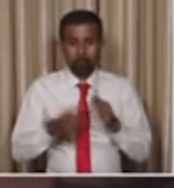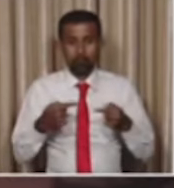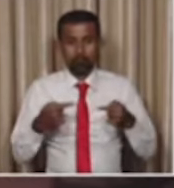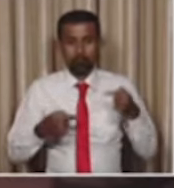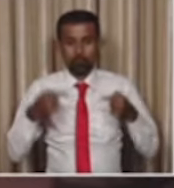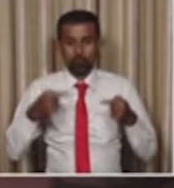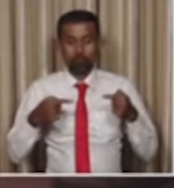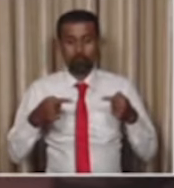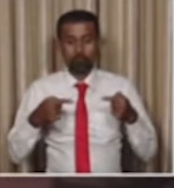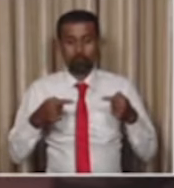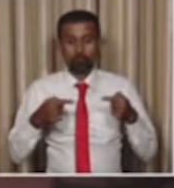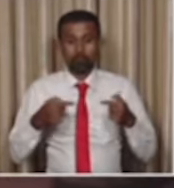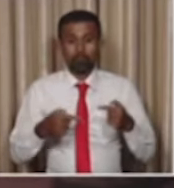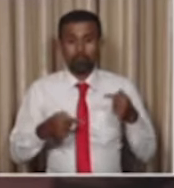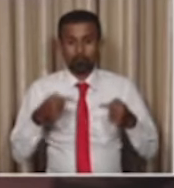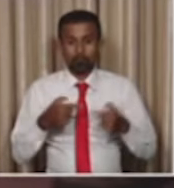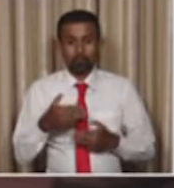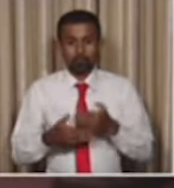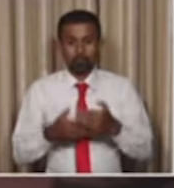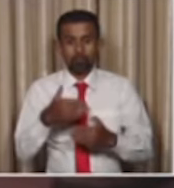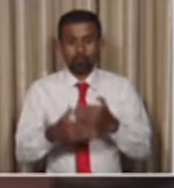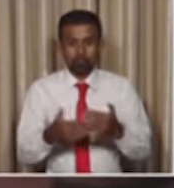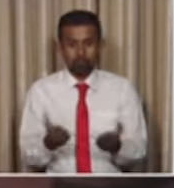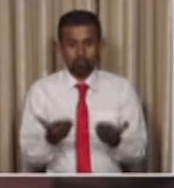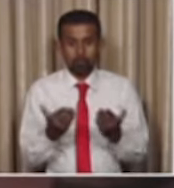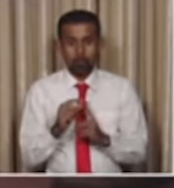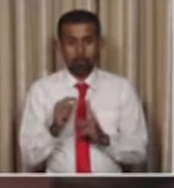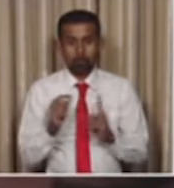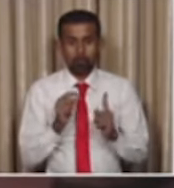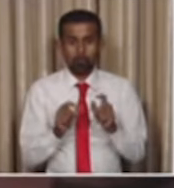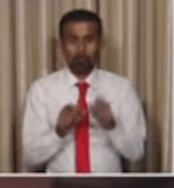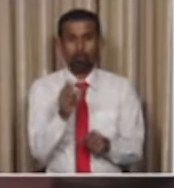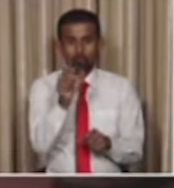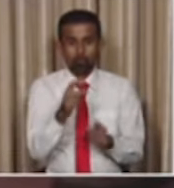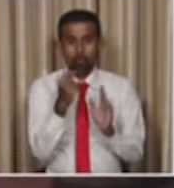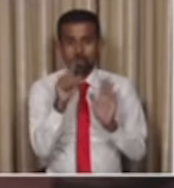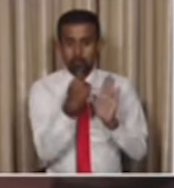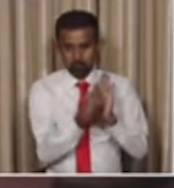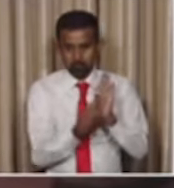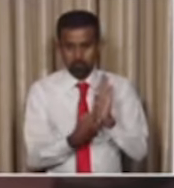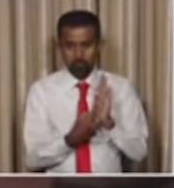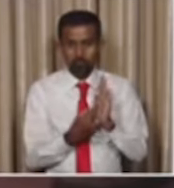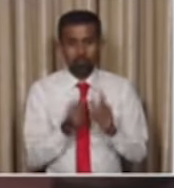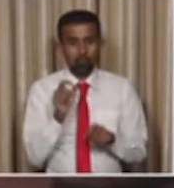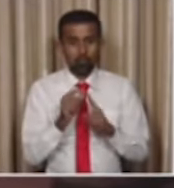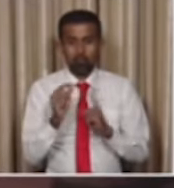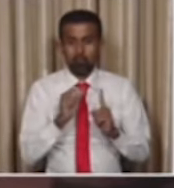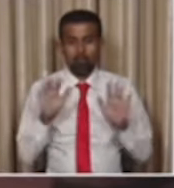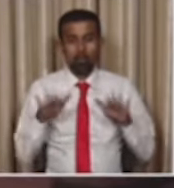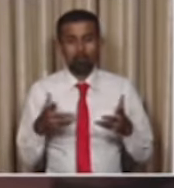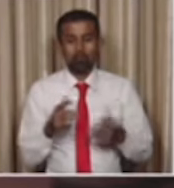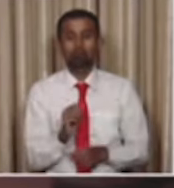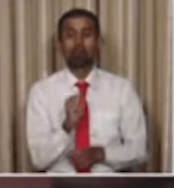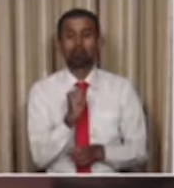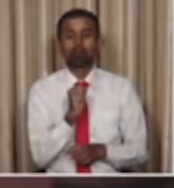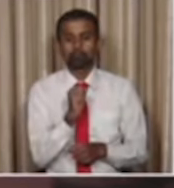විවාදයේදී විවාදයේ ඉදිරියට පවත්වාගෙන යාම සඳහා මන්ත්‍රීවරුන්ගේ ඔබතුමා කතිකලා ඉස්සෝ කිව්ව මන්ත්‍රීවරු නෑ. එහෙනම් මොකද කරන්න ඕන?